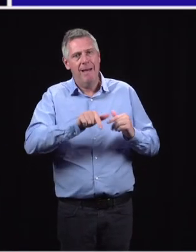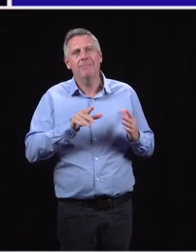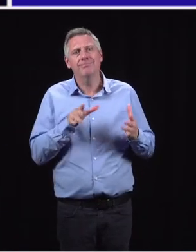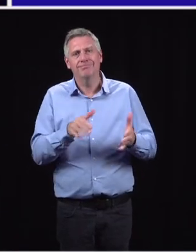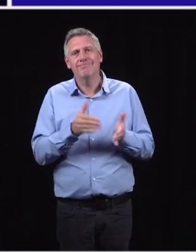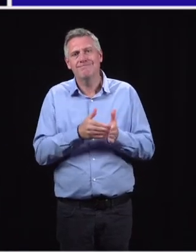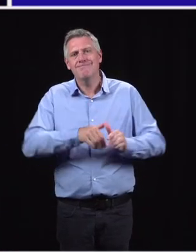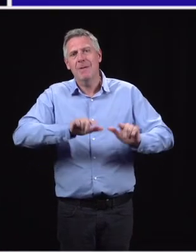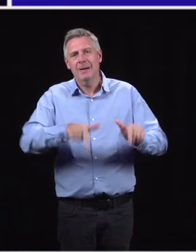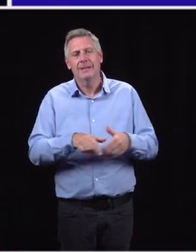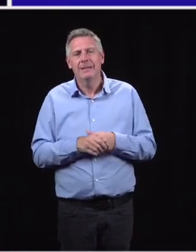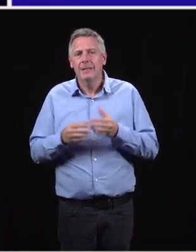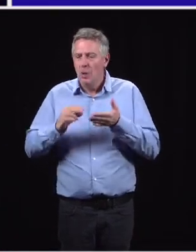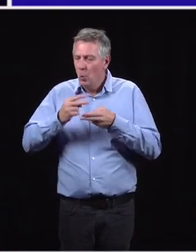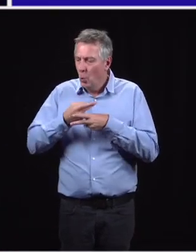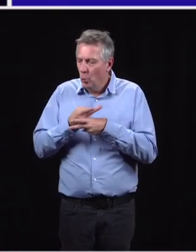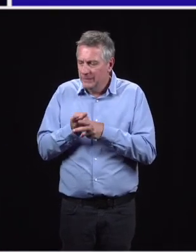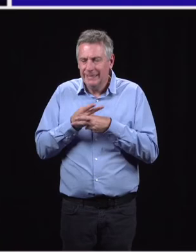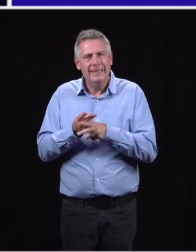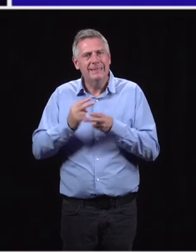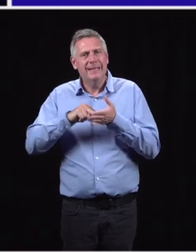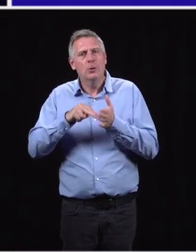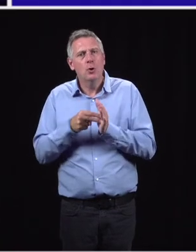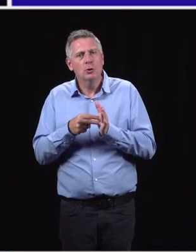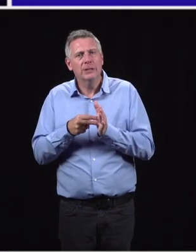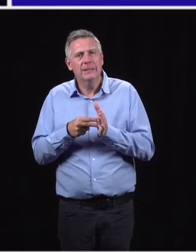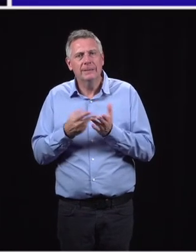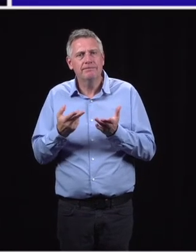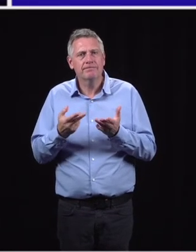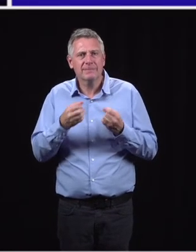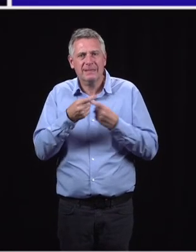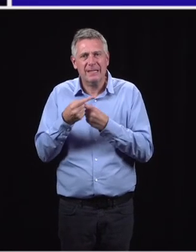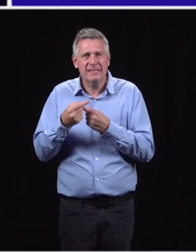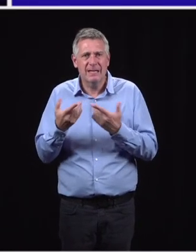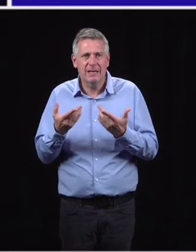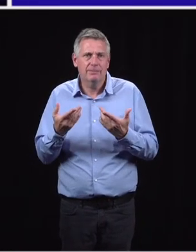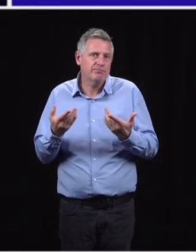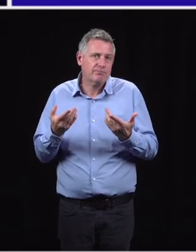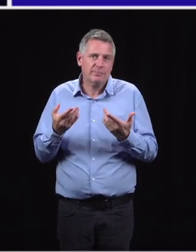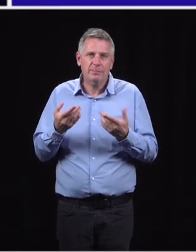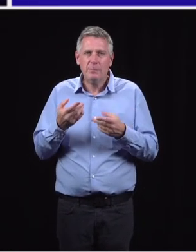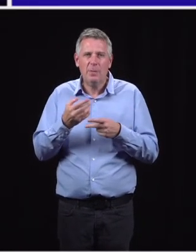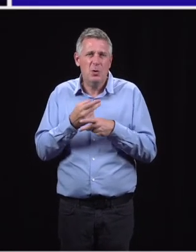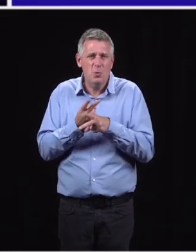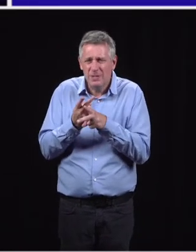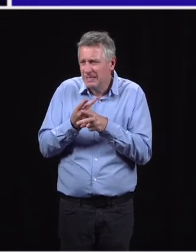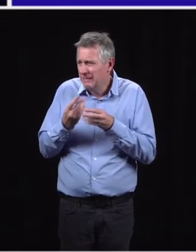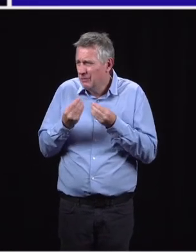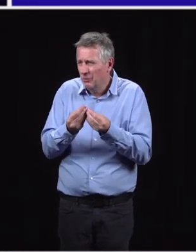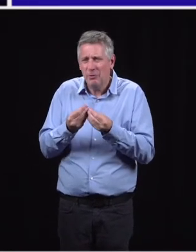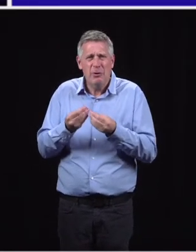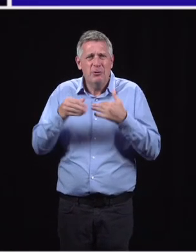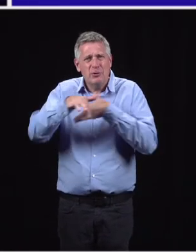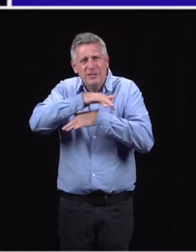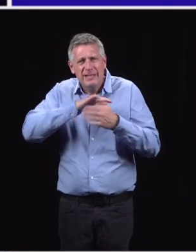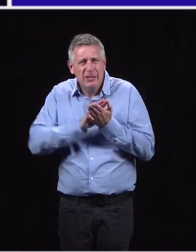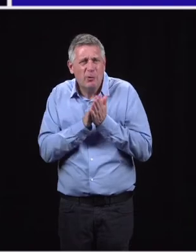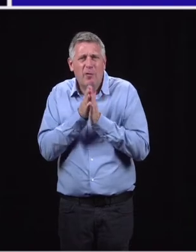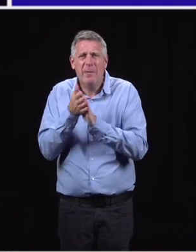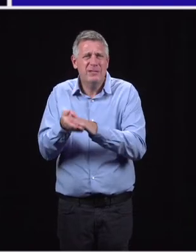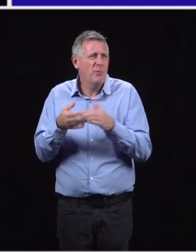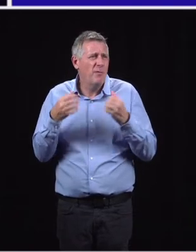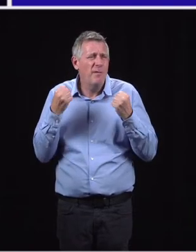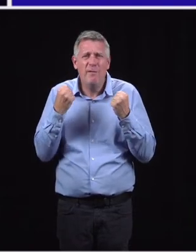ces outils tech finalement c'est un formidable outil de transformation de la société un outil de